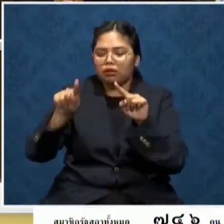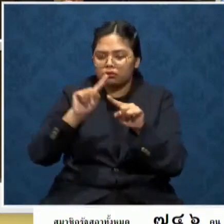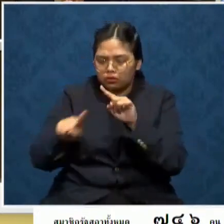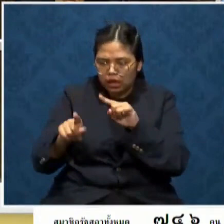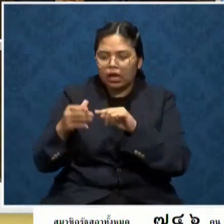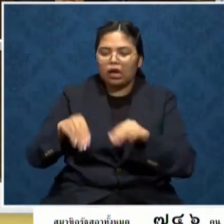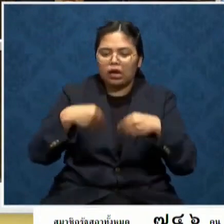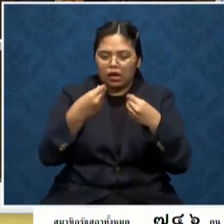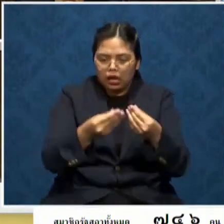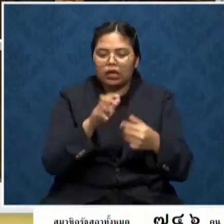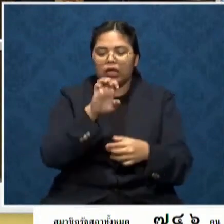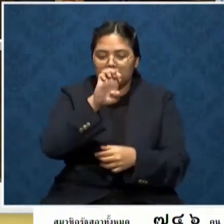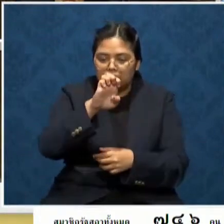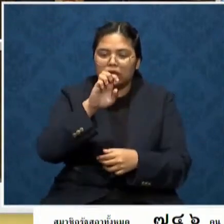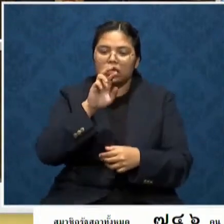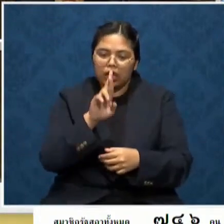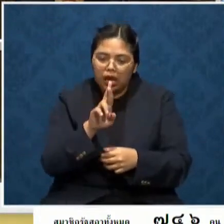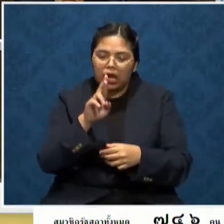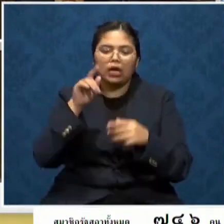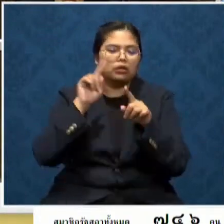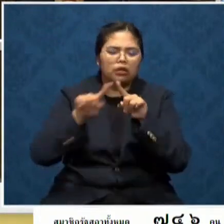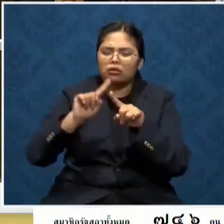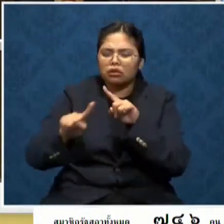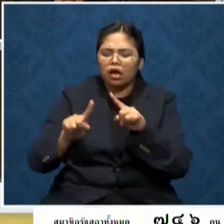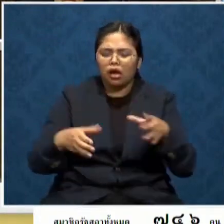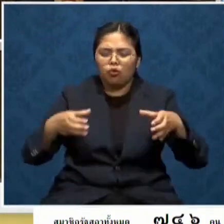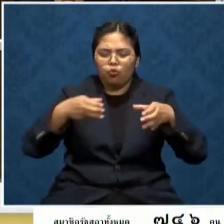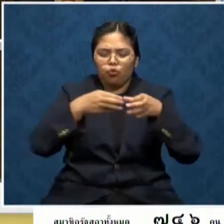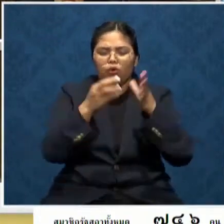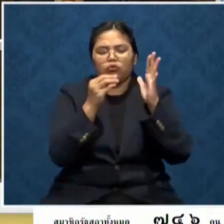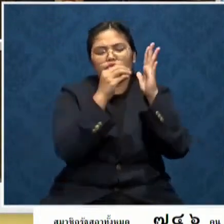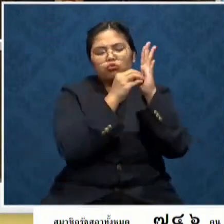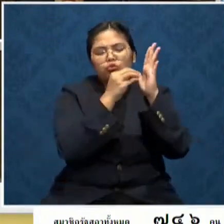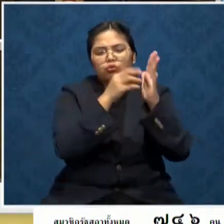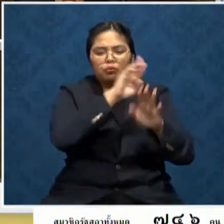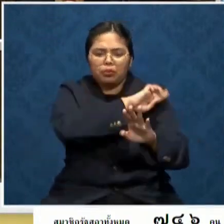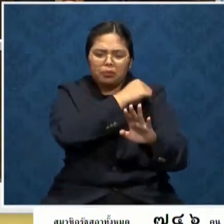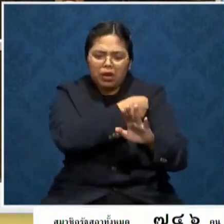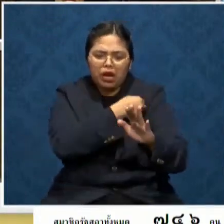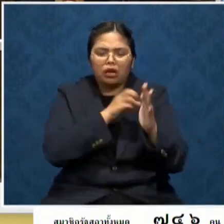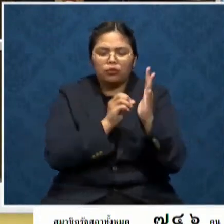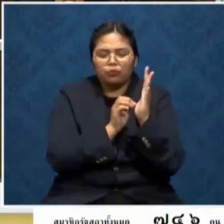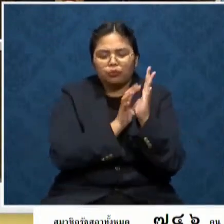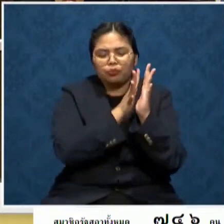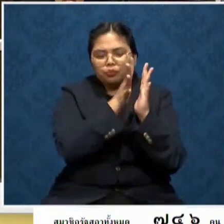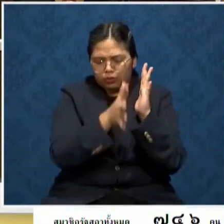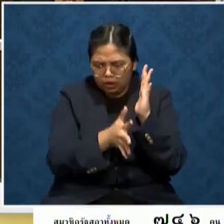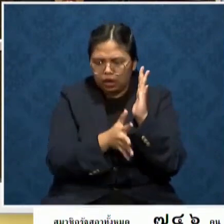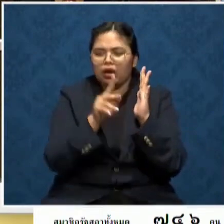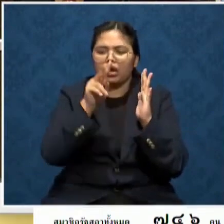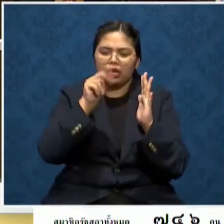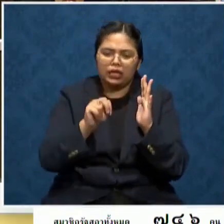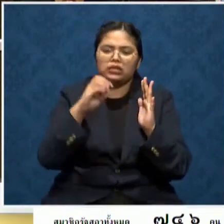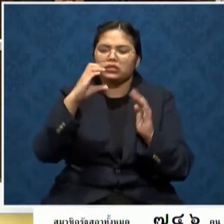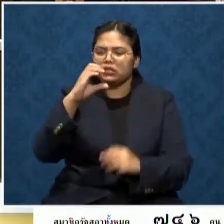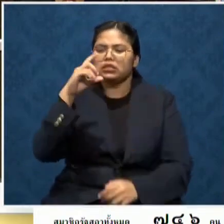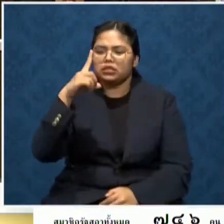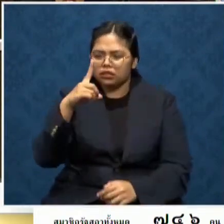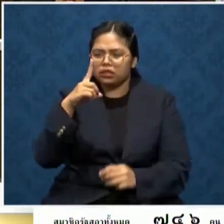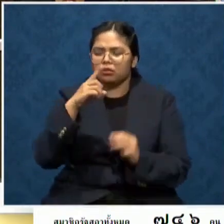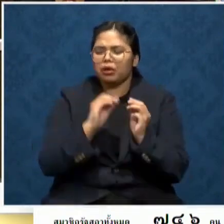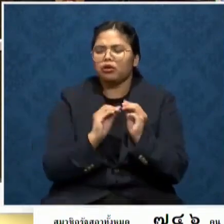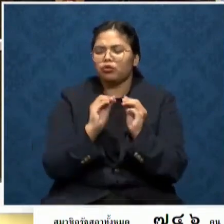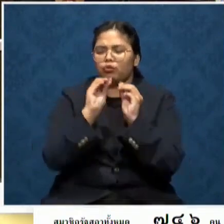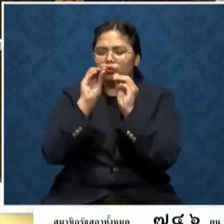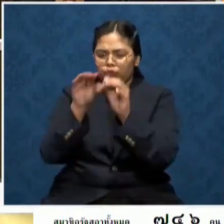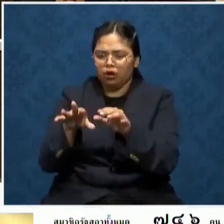การทำให้ ERเป็ ERการลกกกระจกตัวในดโพยาบาลการกระจายคนไ้กม NCDจากโงพยาบลใหญ่ ประยโร